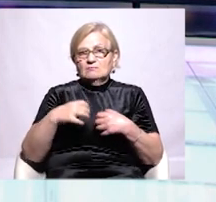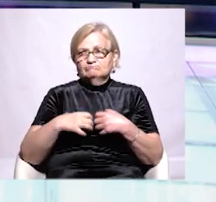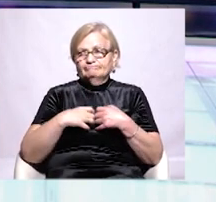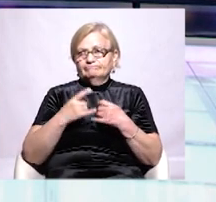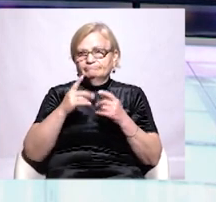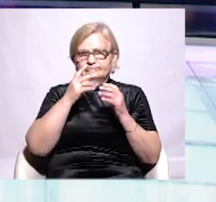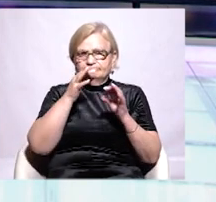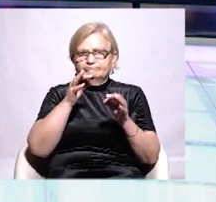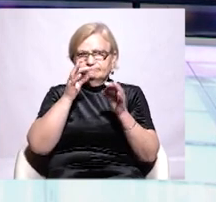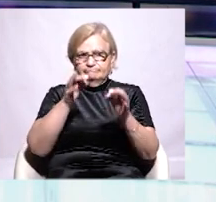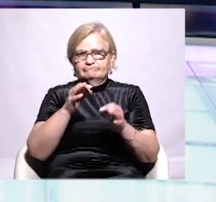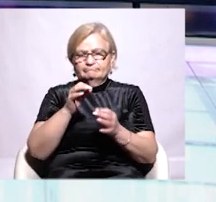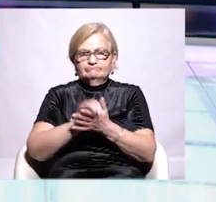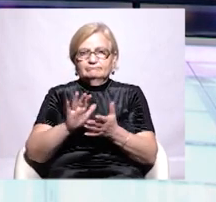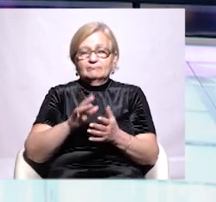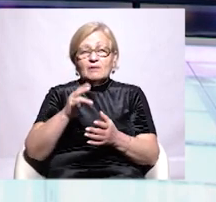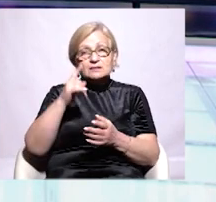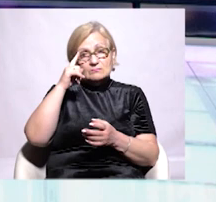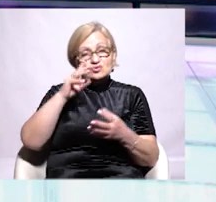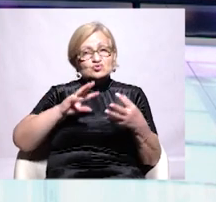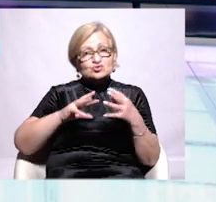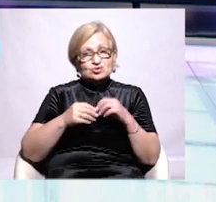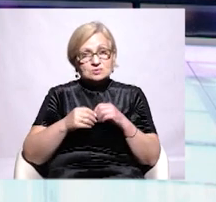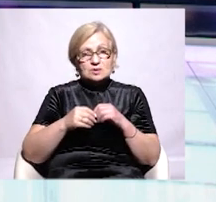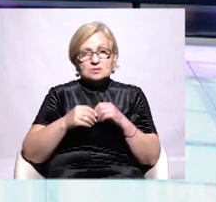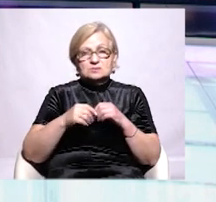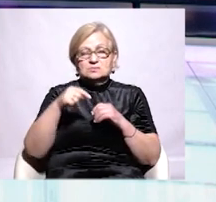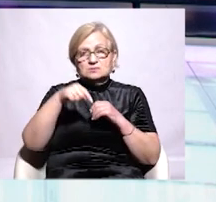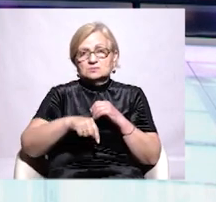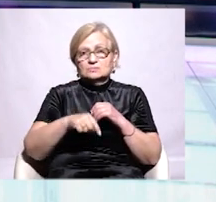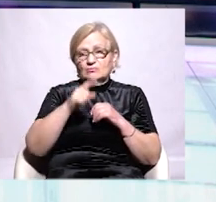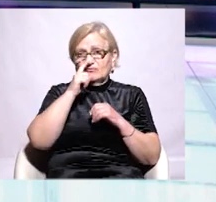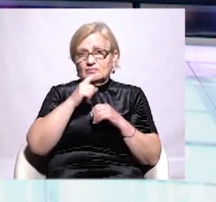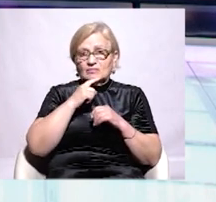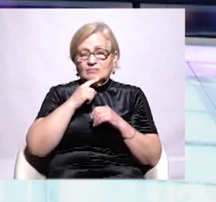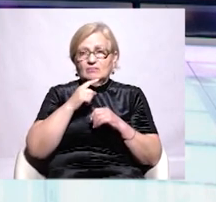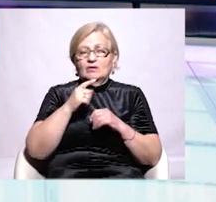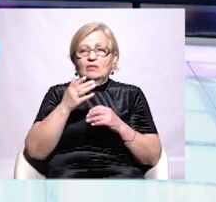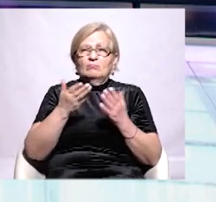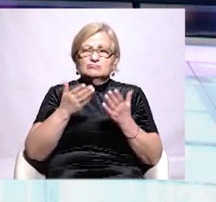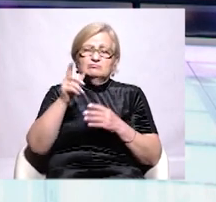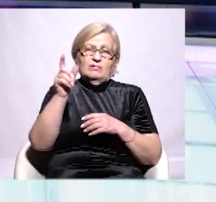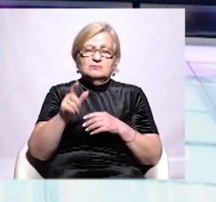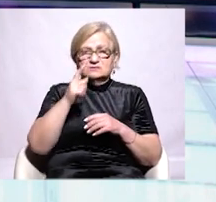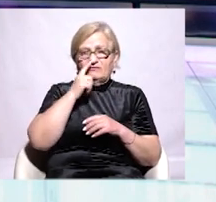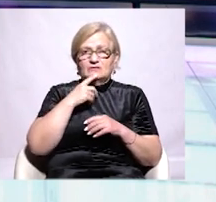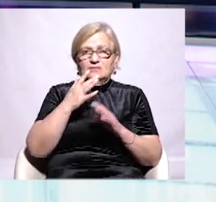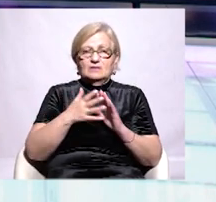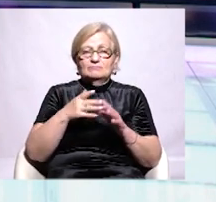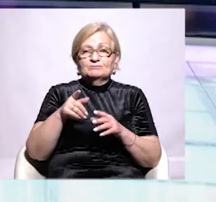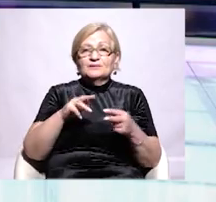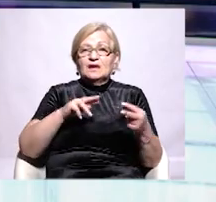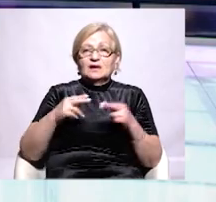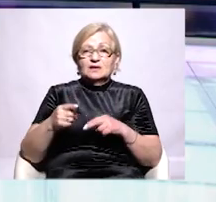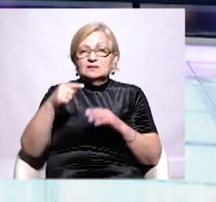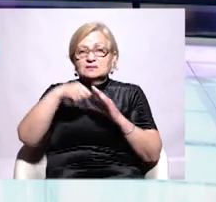მაგრამ ლექსის შინაარსს თუ ვერ გავიგებთ, ისე ამ ტექსტის ბოლომდე გაგება, რა თქმა უნდა, ძნელი იქნება. ლექსის პერიფრაზი კიდევ